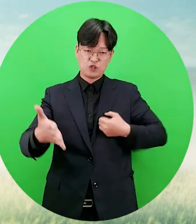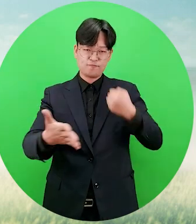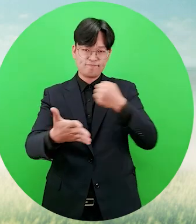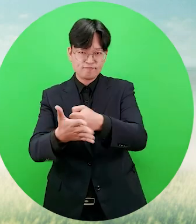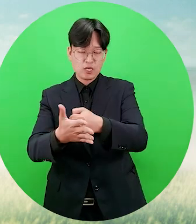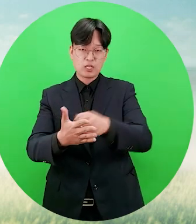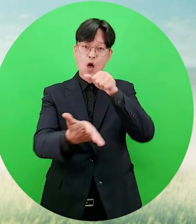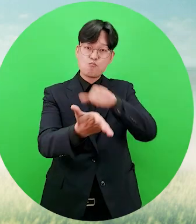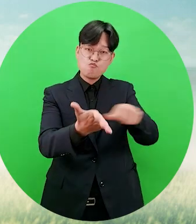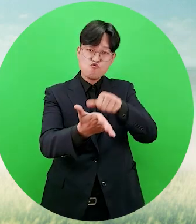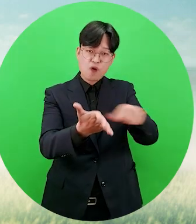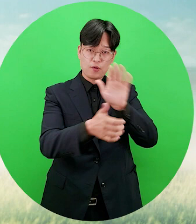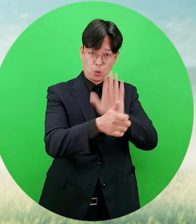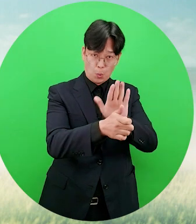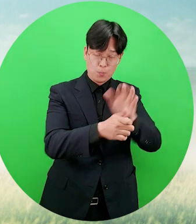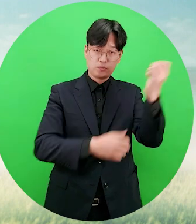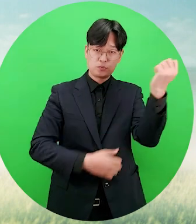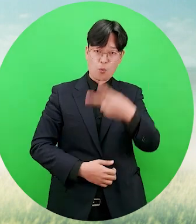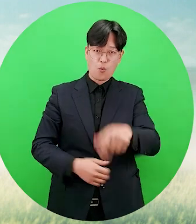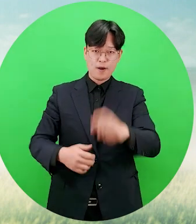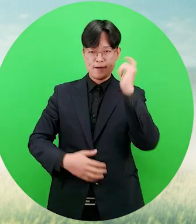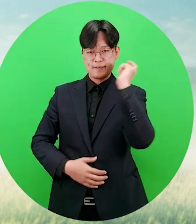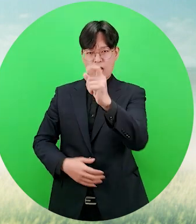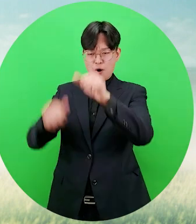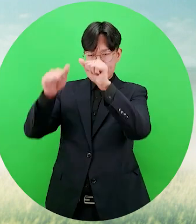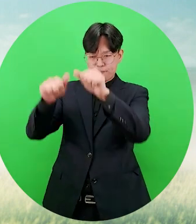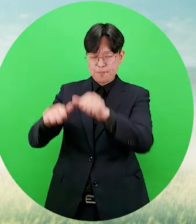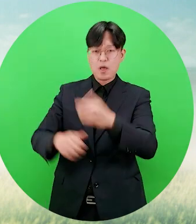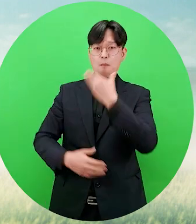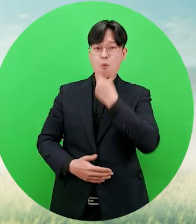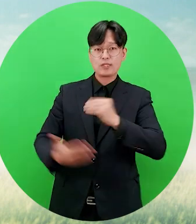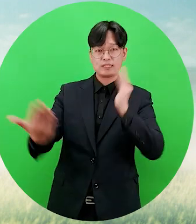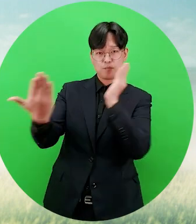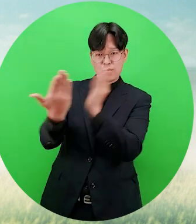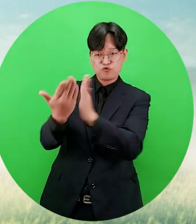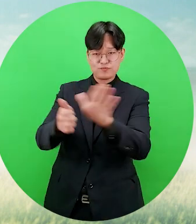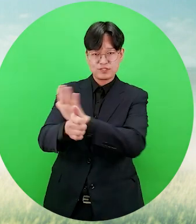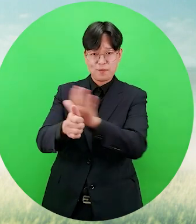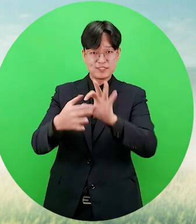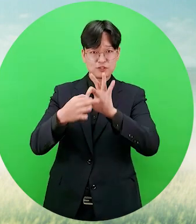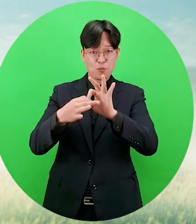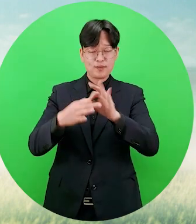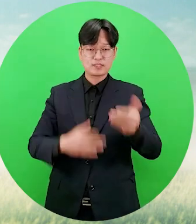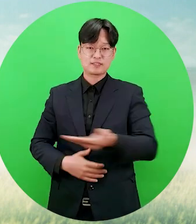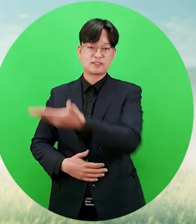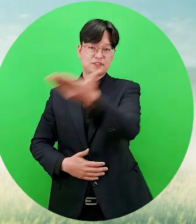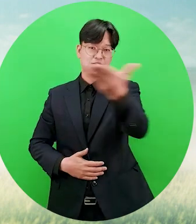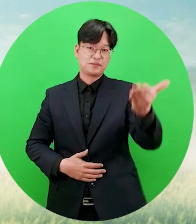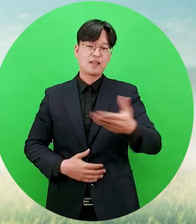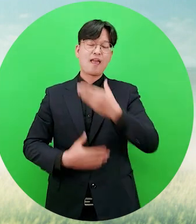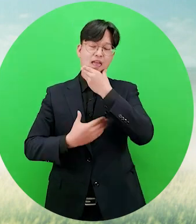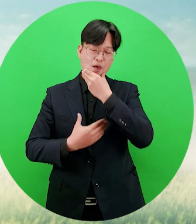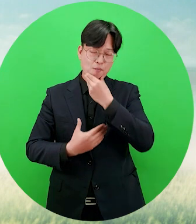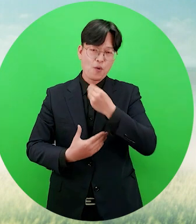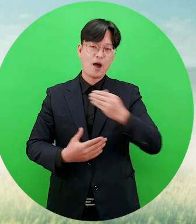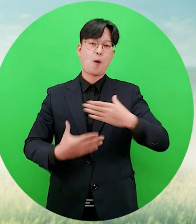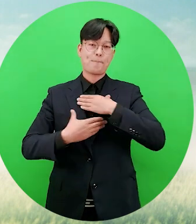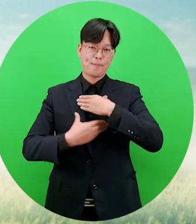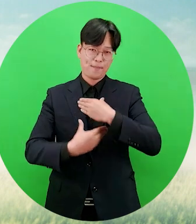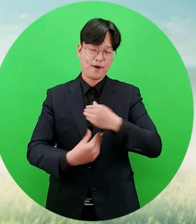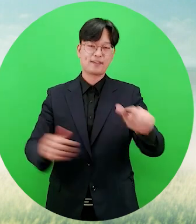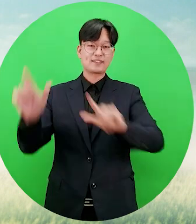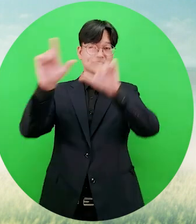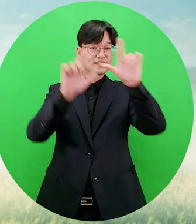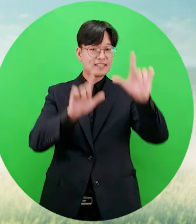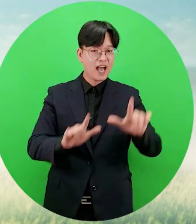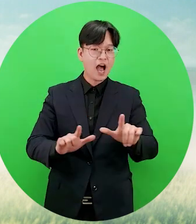아니라 두텁고 촘촘한 맞춤복지를 통해 시민 여러분이 행복하고 편안한 삶을 누릴